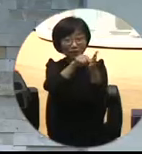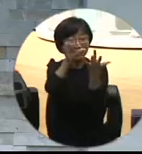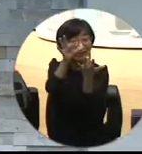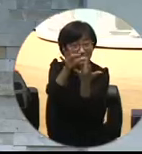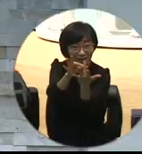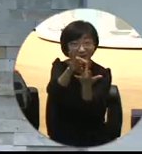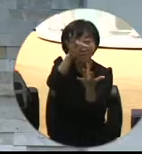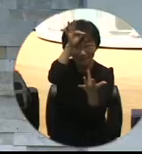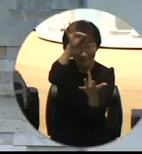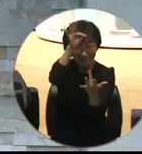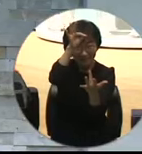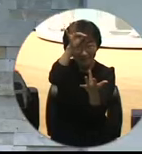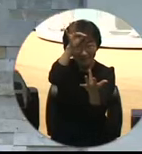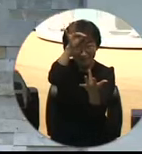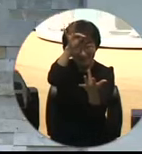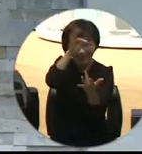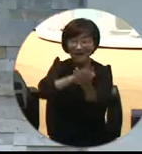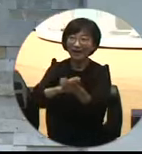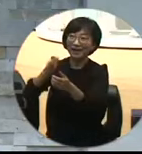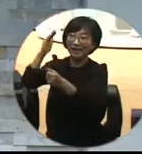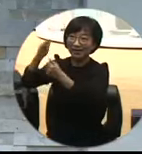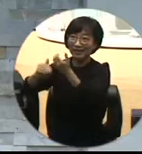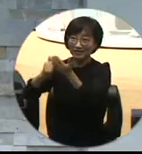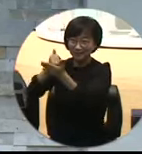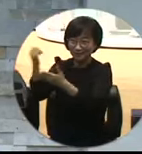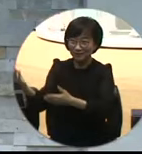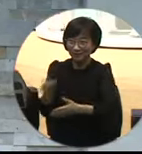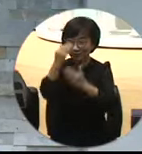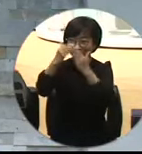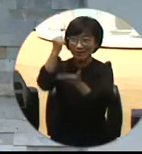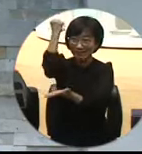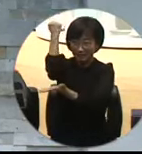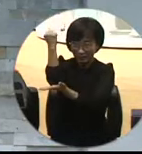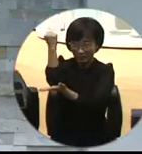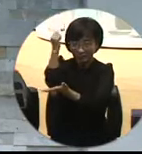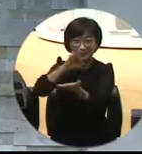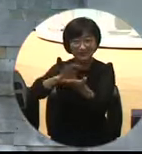일에 하나님의 성전의 기둥으로 쓰임 받으실 점으로 축복합니다.